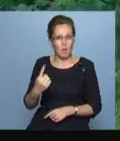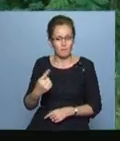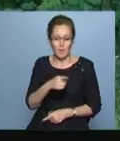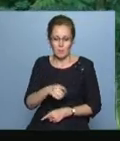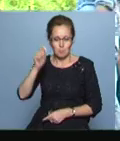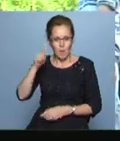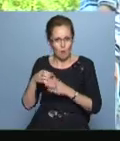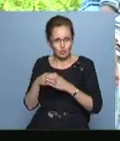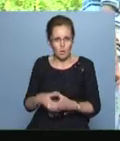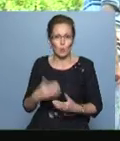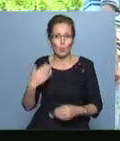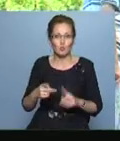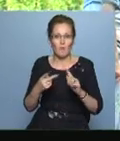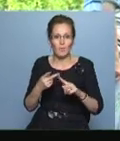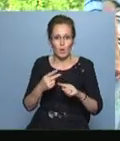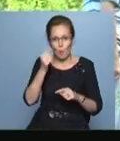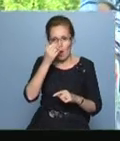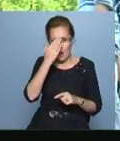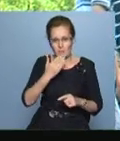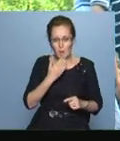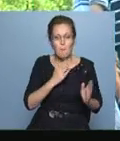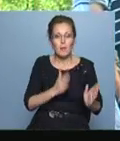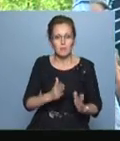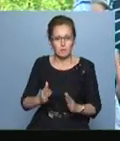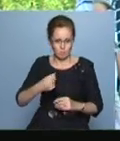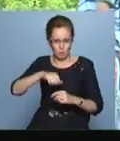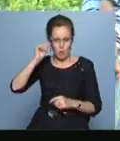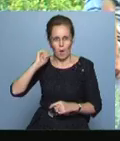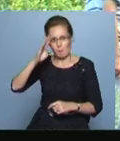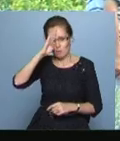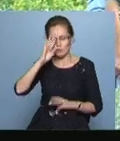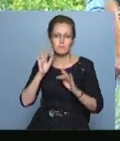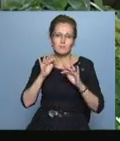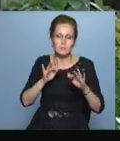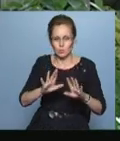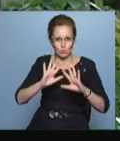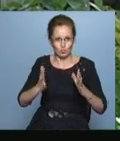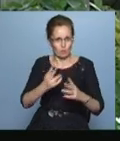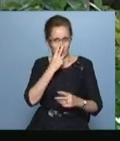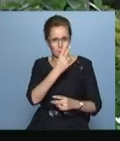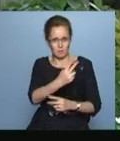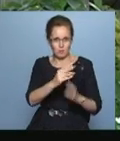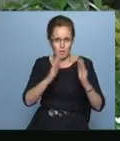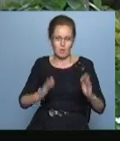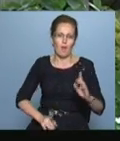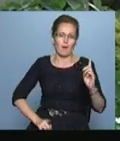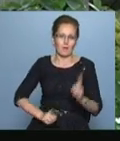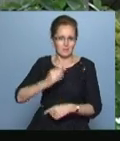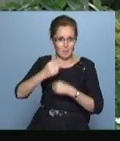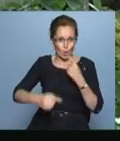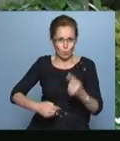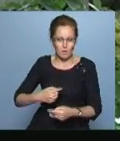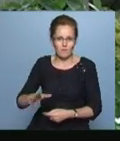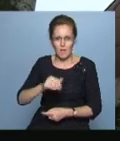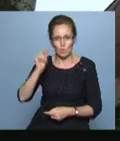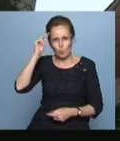приезжают сюда второе лето подряд. В прошлогодние каникулы мальчишки случайно набрели на этот старинный особняк и закрутилось. Весь учебный год они не